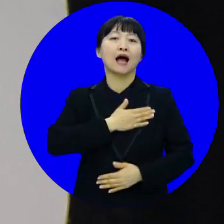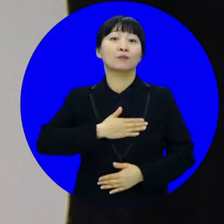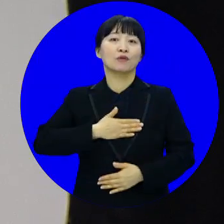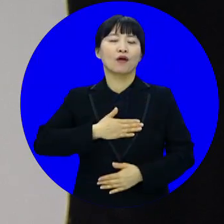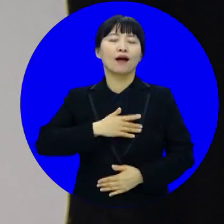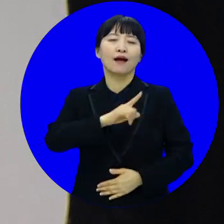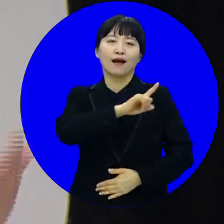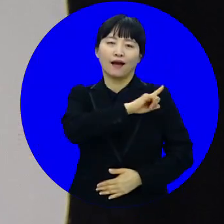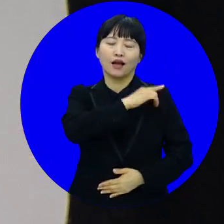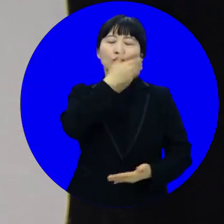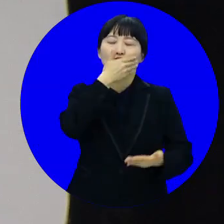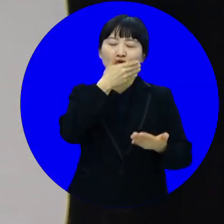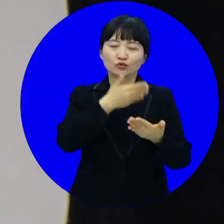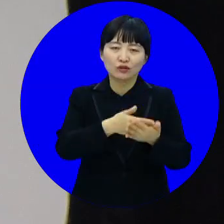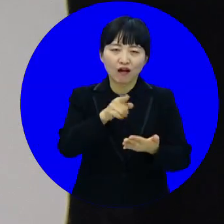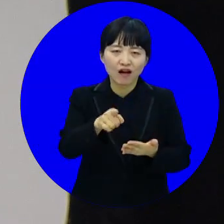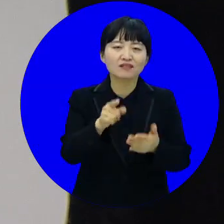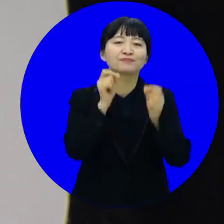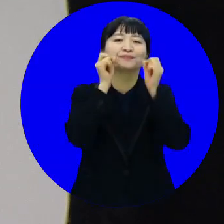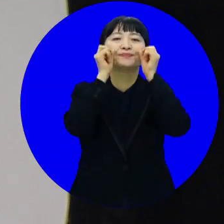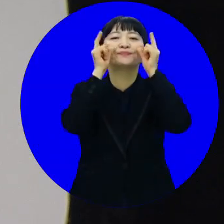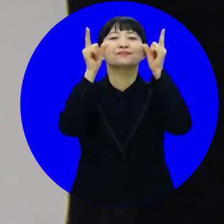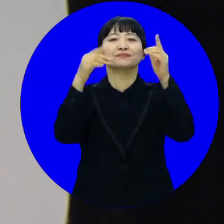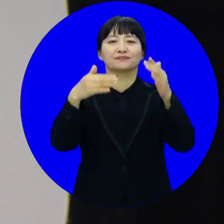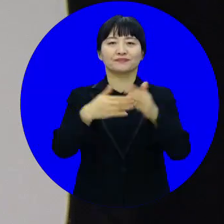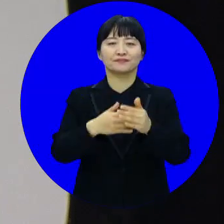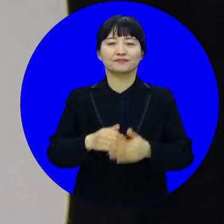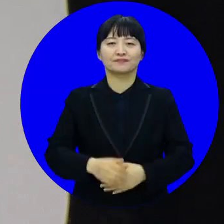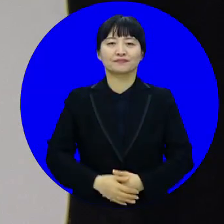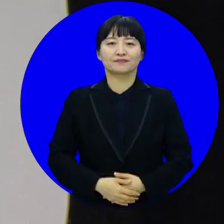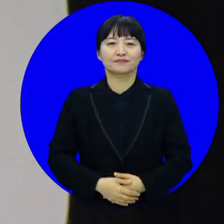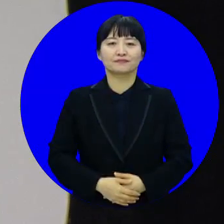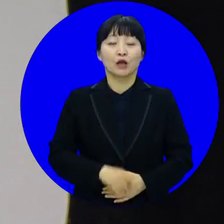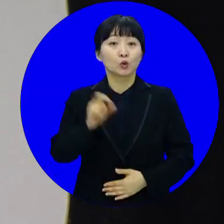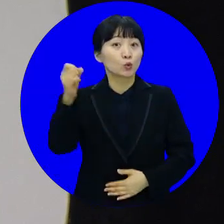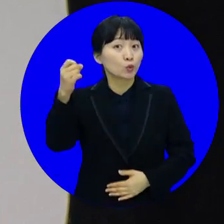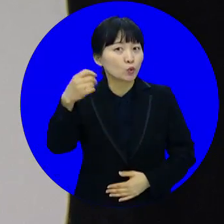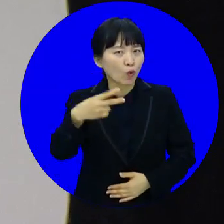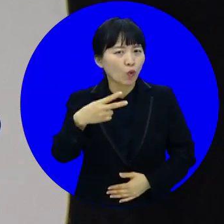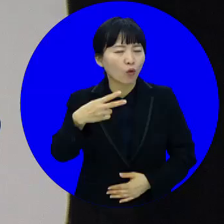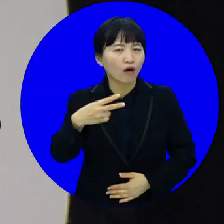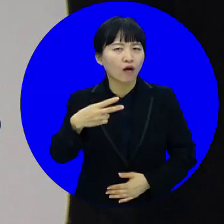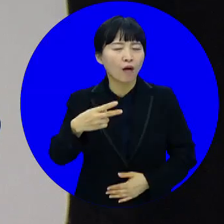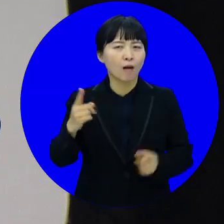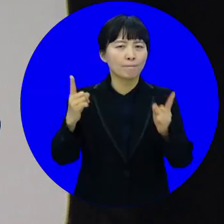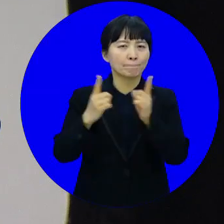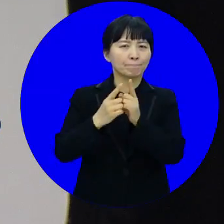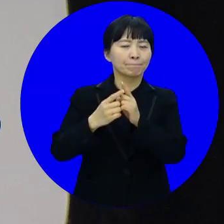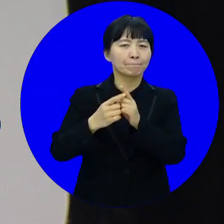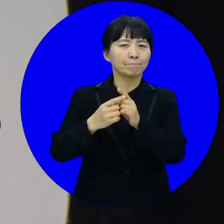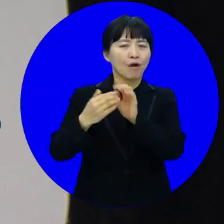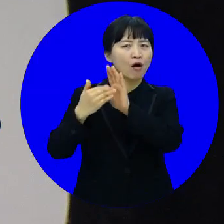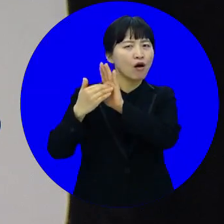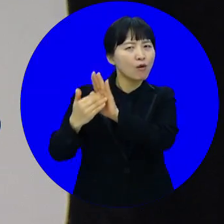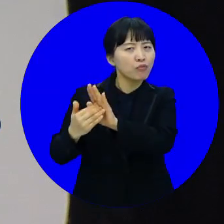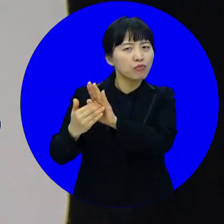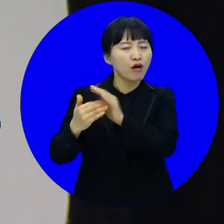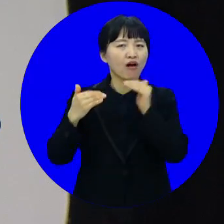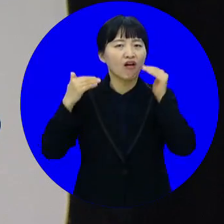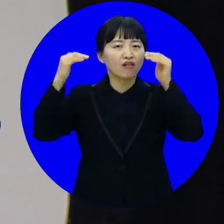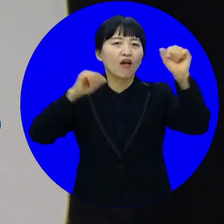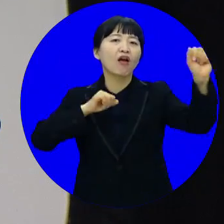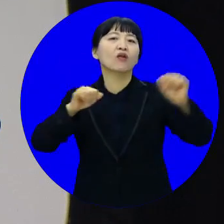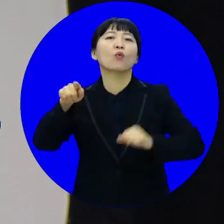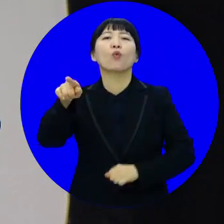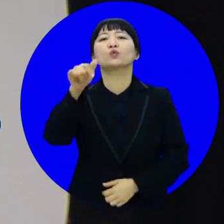중요하다 이렇게 생각해야겠다라는 마음도 드네요. 그 외에 아이가 면접 교섭을 거부하게 하는 어른들의 행동이 있다는데요.